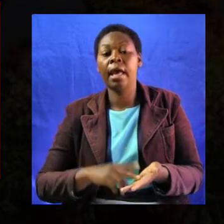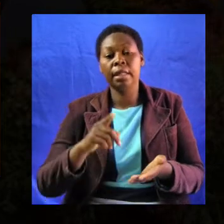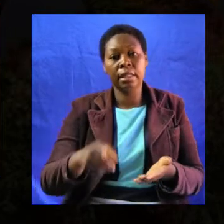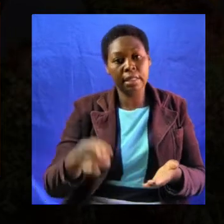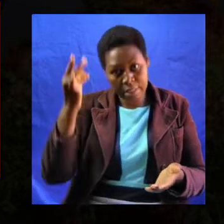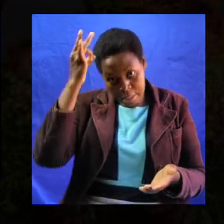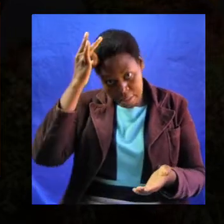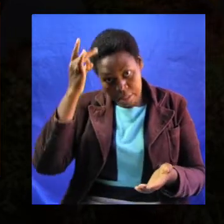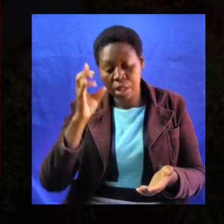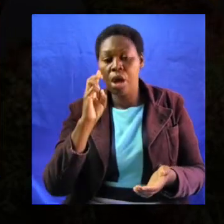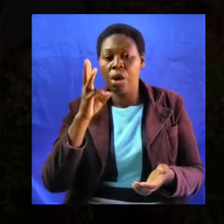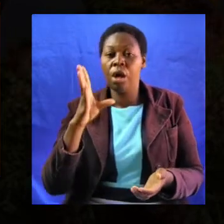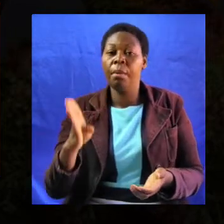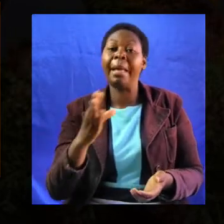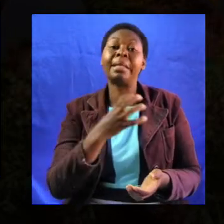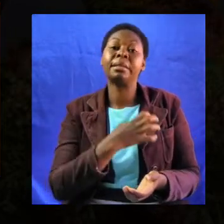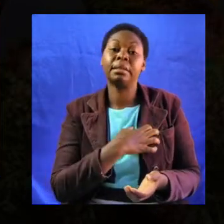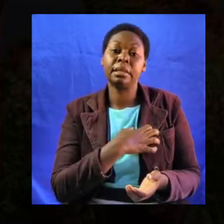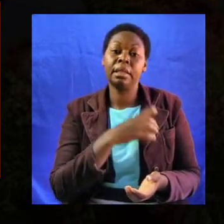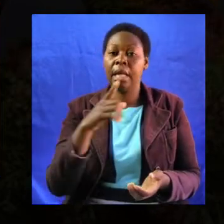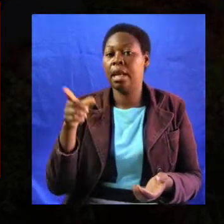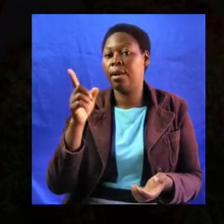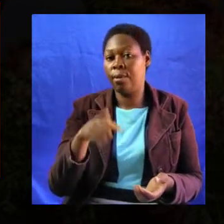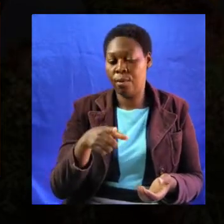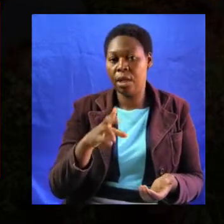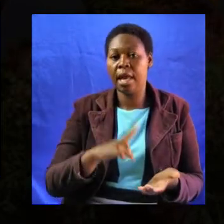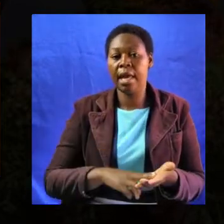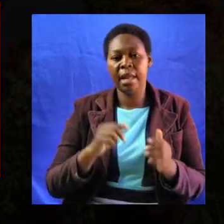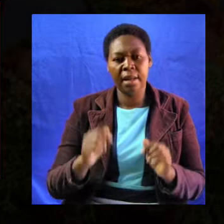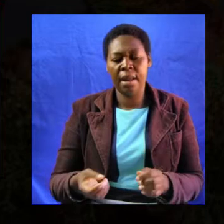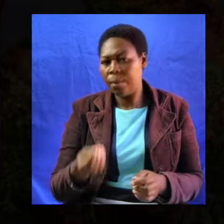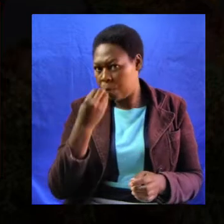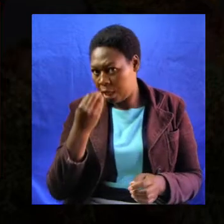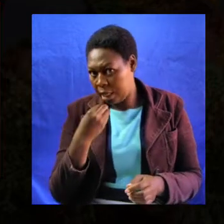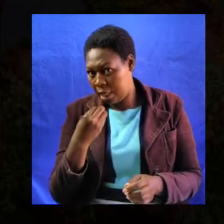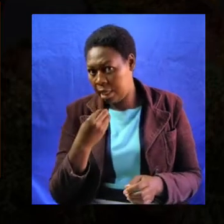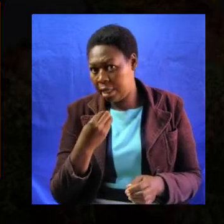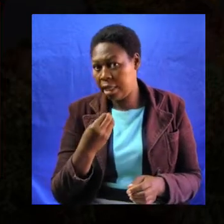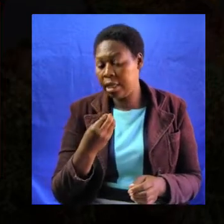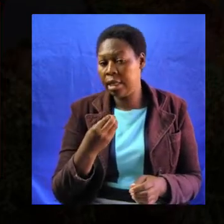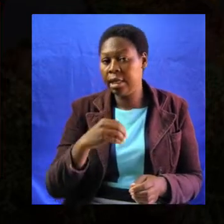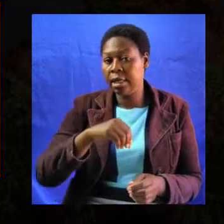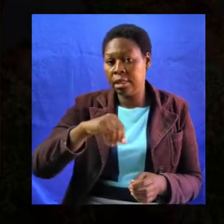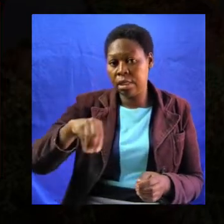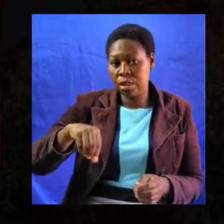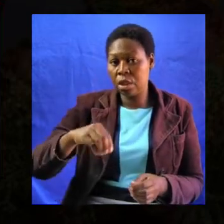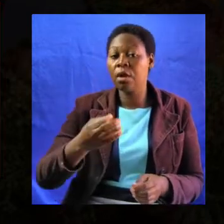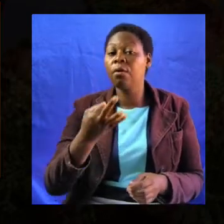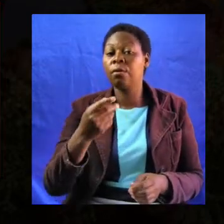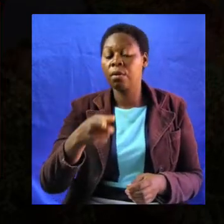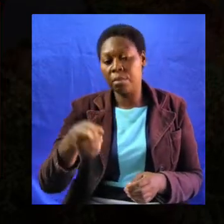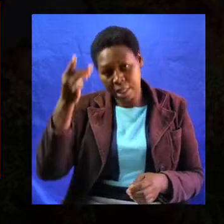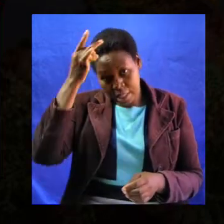achatadzirwa. Zvino isu zvatinodya munyu unobva paimba yamambo uye zvatisingafaniri